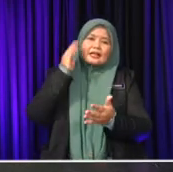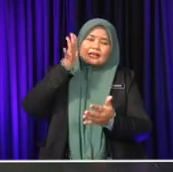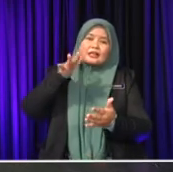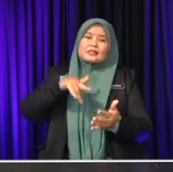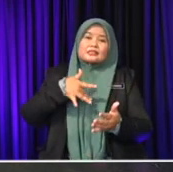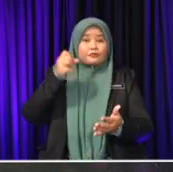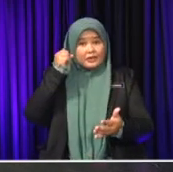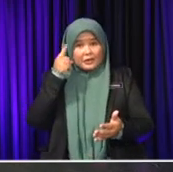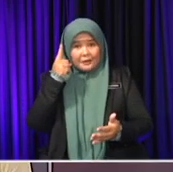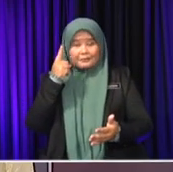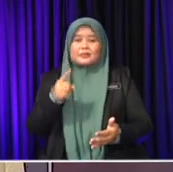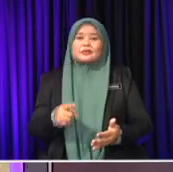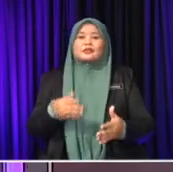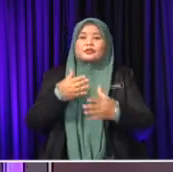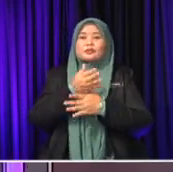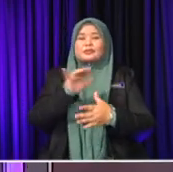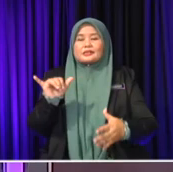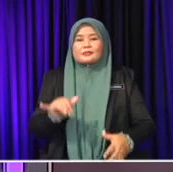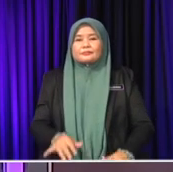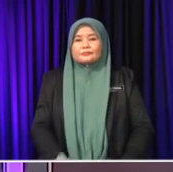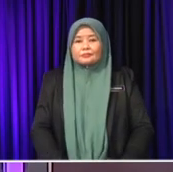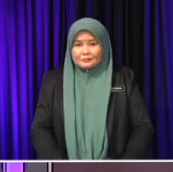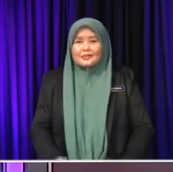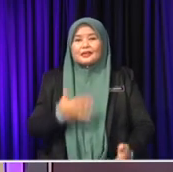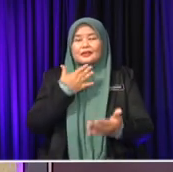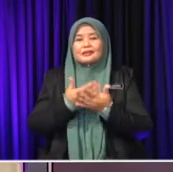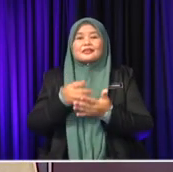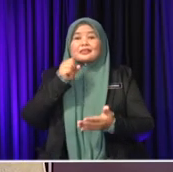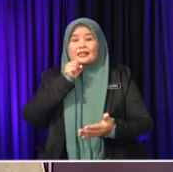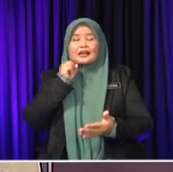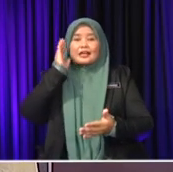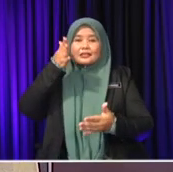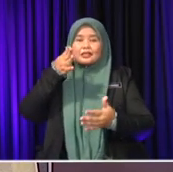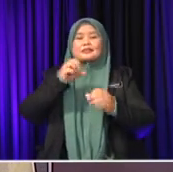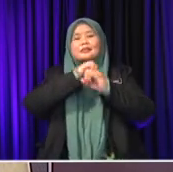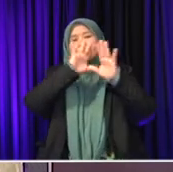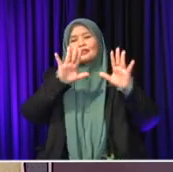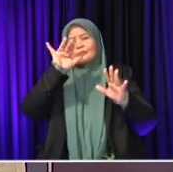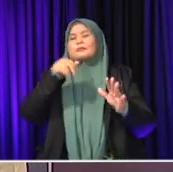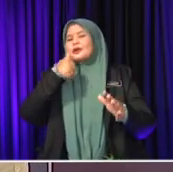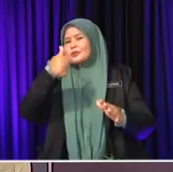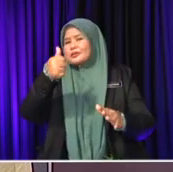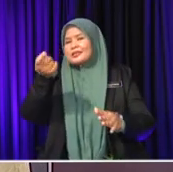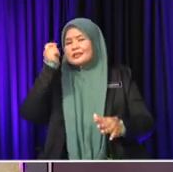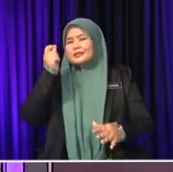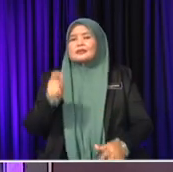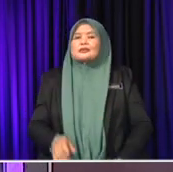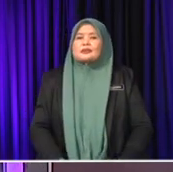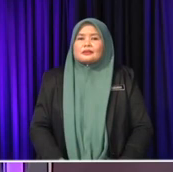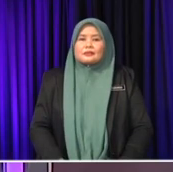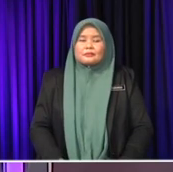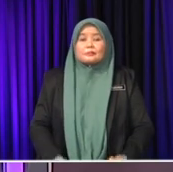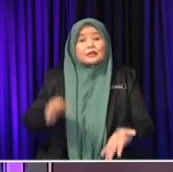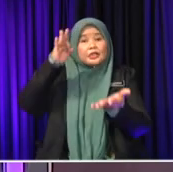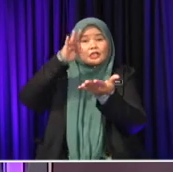ya seterusnya Terima kasih Sarah atas penjelasan yang sangat bagus tadi seterusnya kita lihat